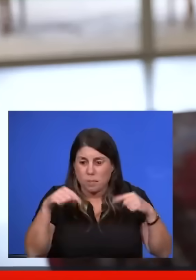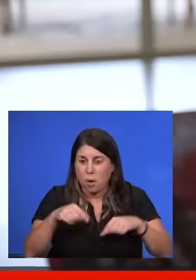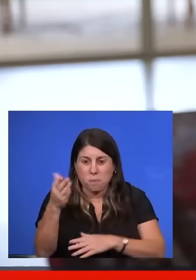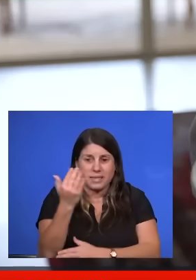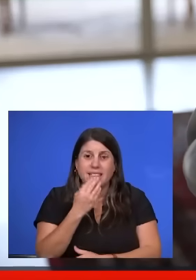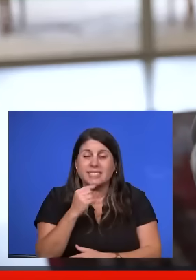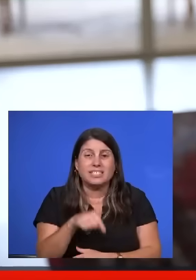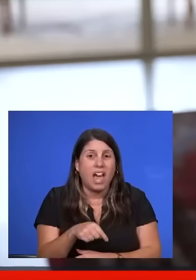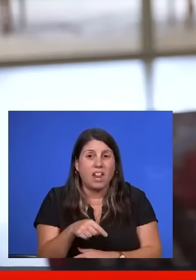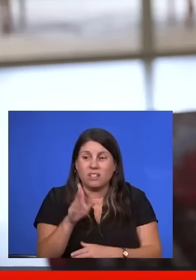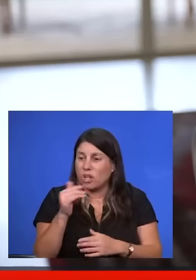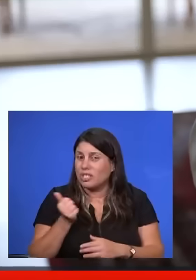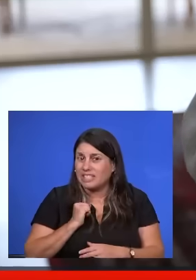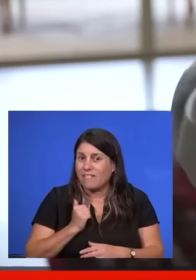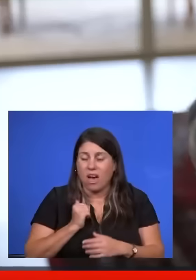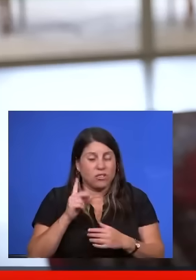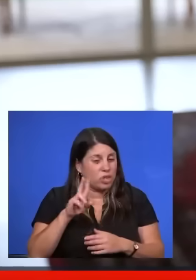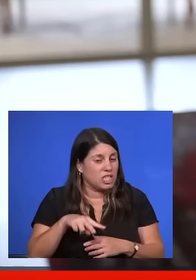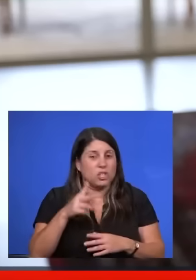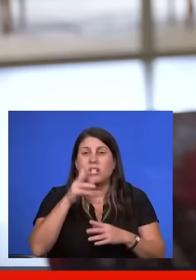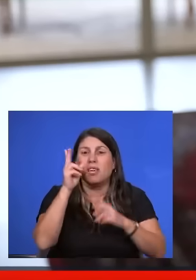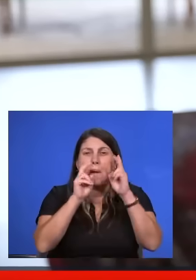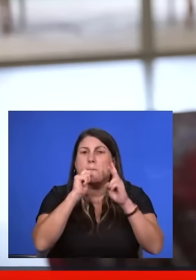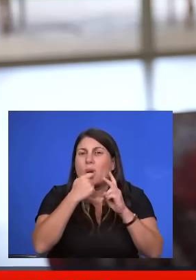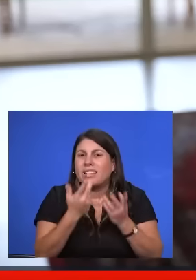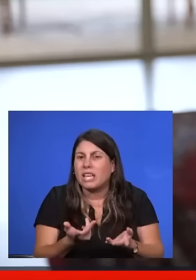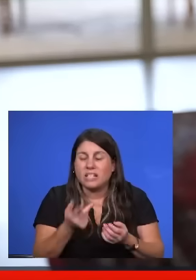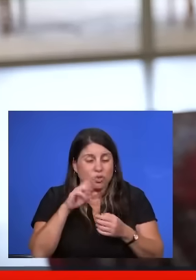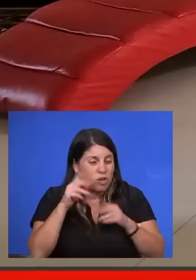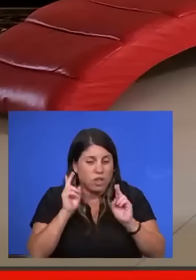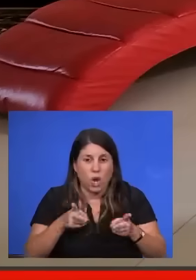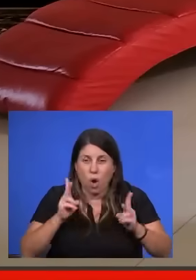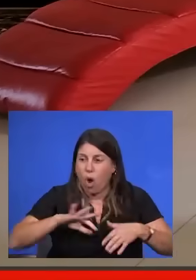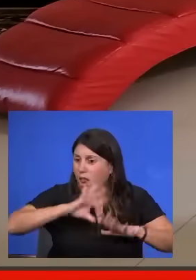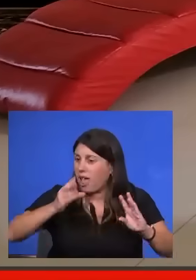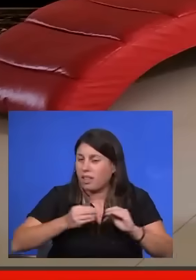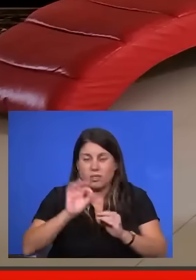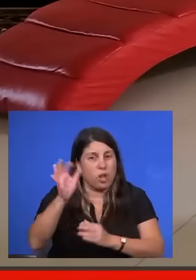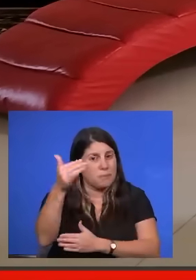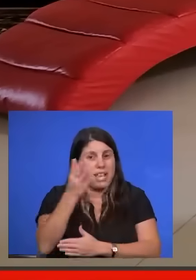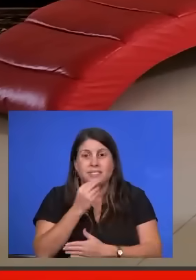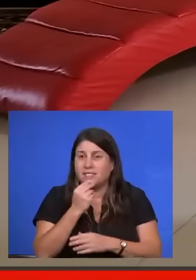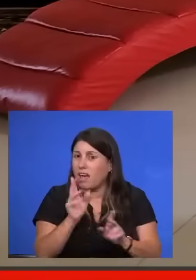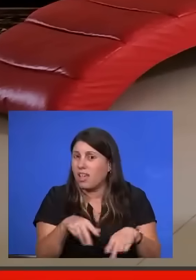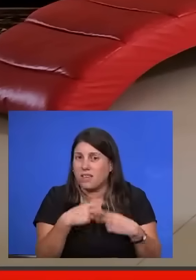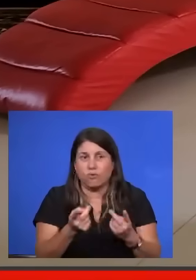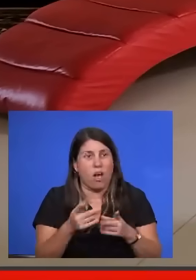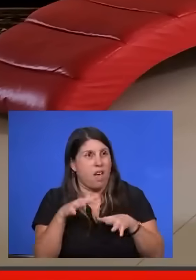הצבא, שיש את המודיעין, שיש את היכולת הכוללת של מדינת ישראל. כיבוש עזה יפתור את